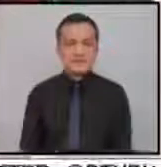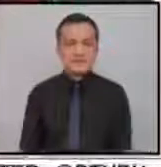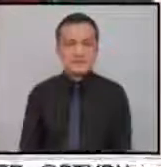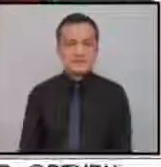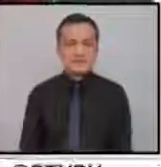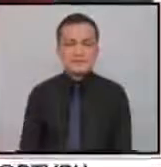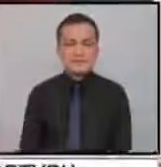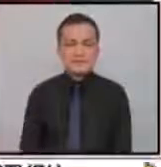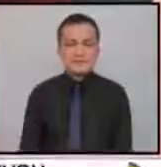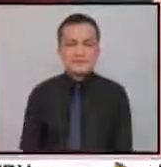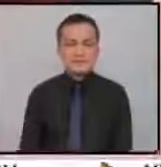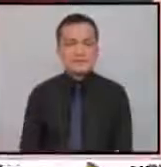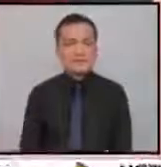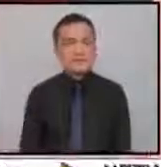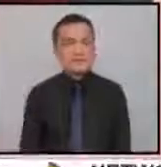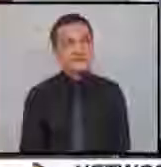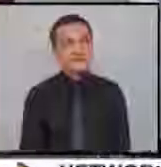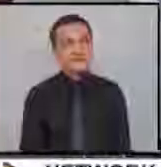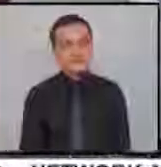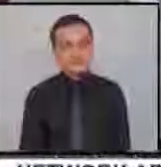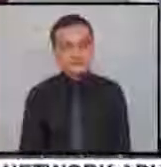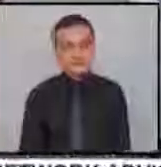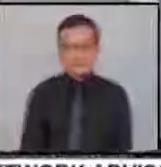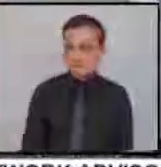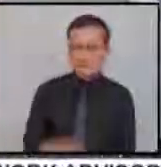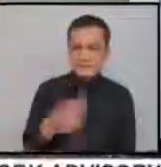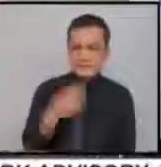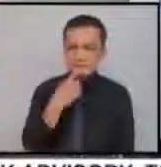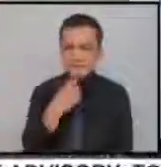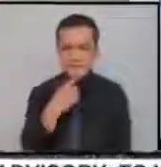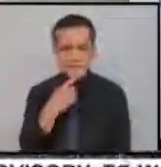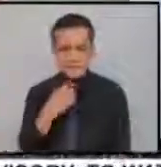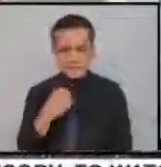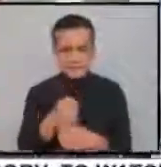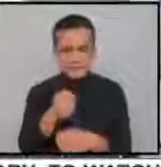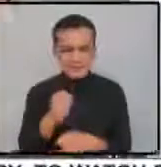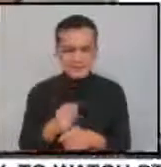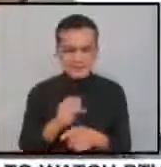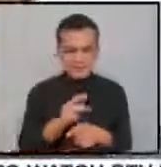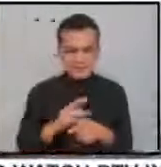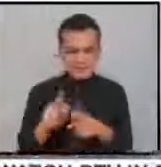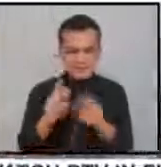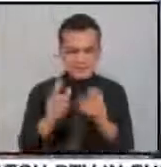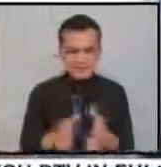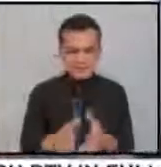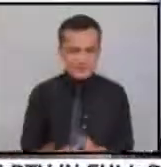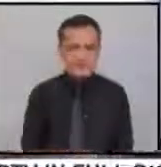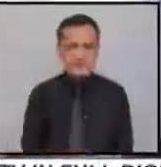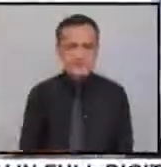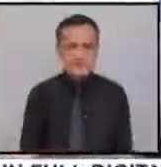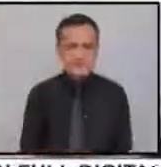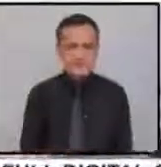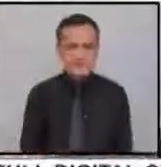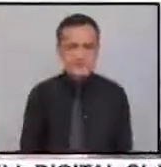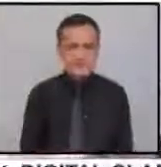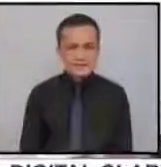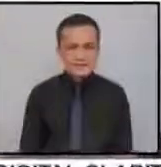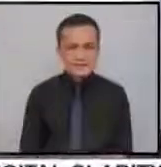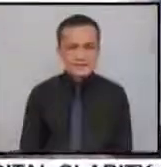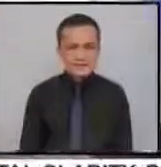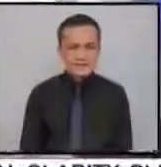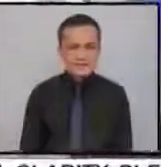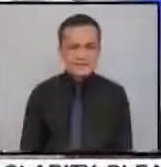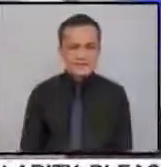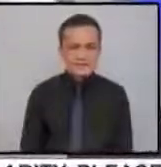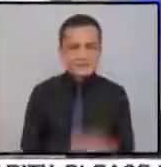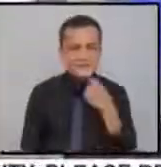Ayos ba? Pasado na ba? Parang gawa ng professional. Ang galing! Hindi naman kasi sa kanya yun, hindi siyang gumawa niya. Hindi ba yung gumawa